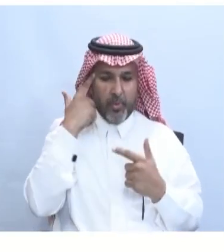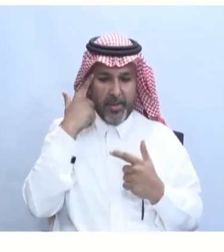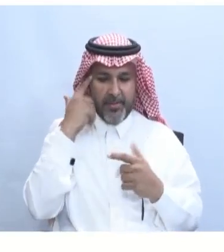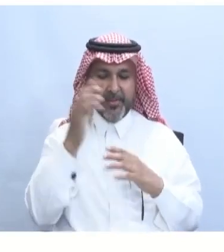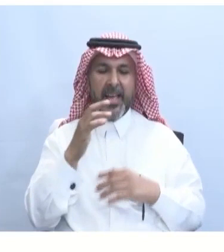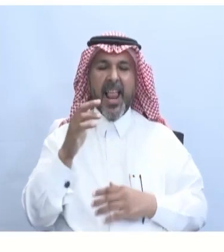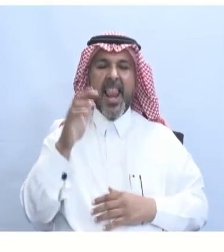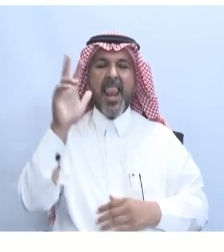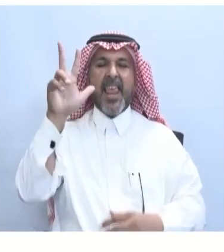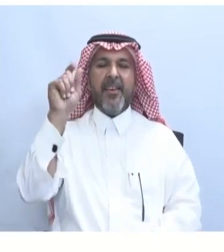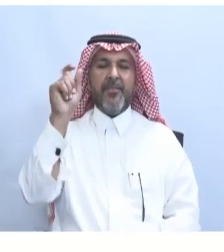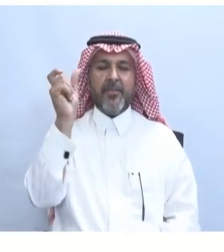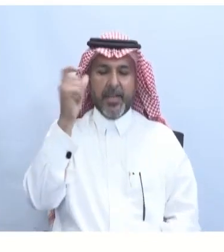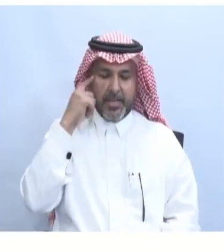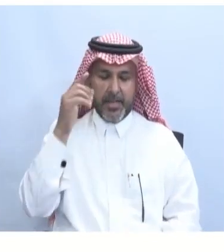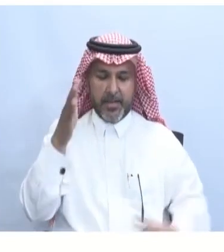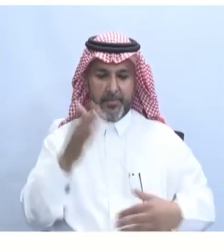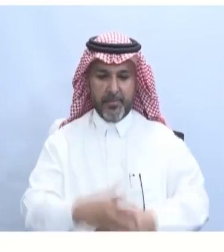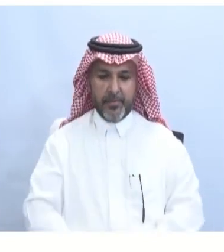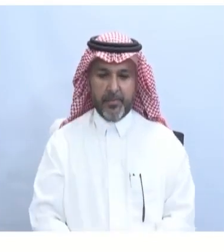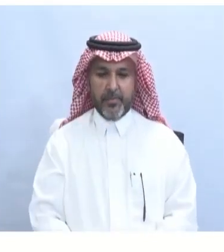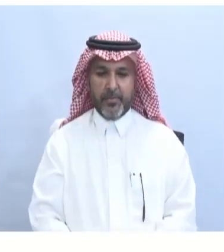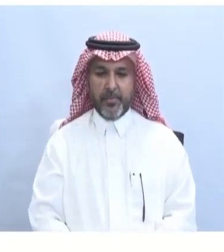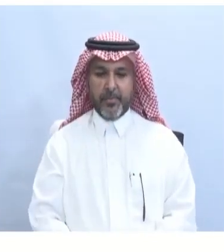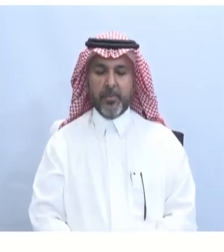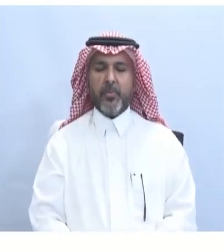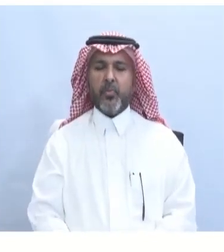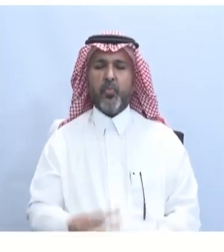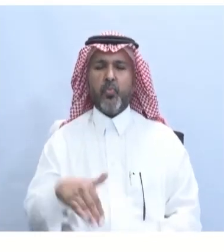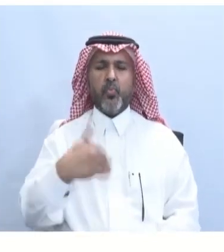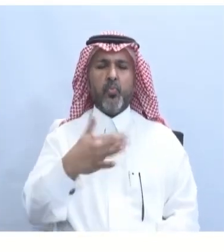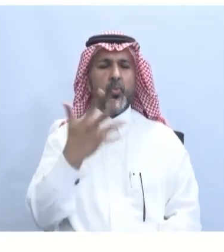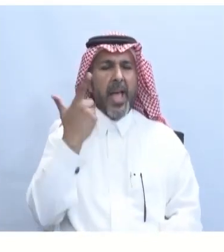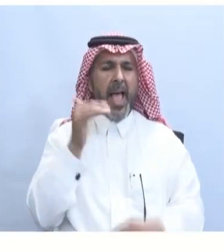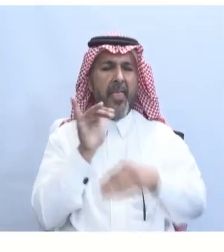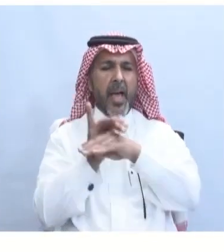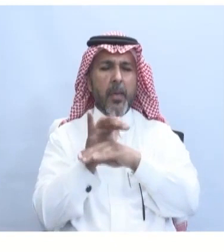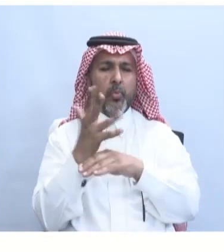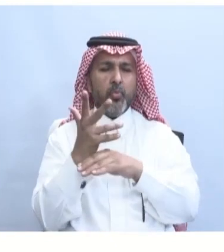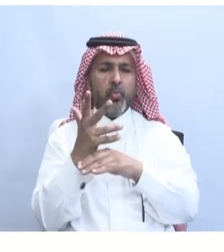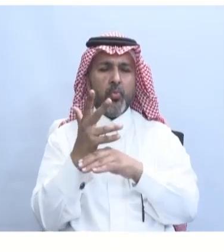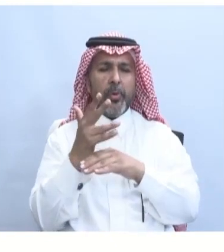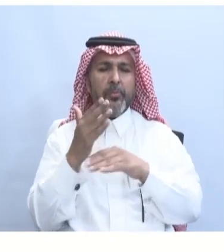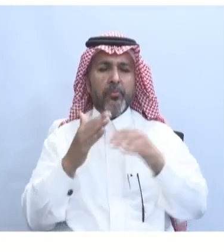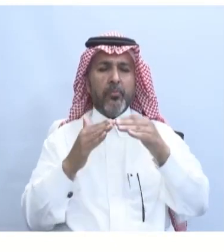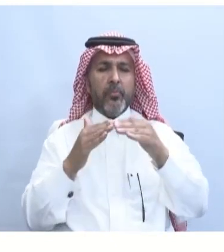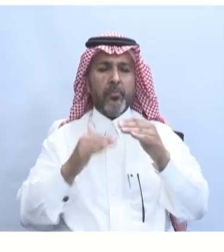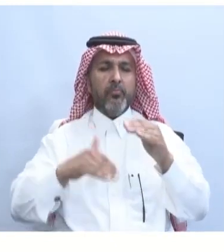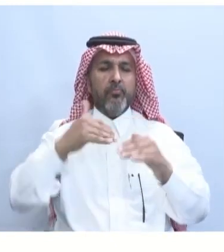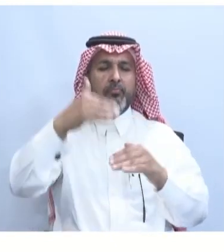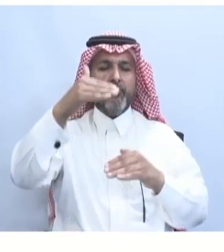والاقتصاد والاداره والحضاره تدل على ماذا احسنتم تدل على الارتقاء والتطور